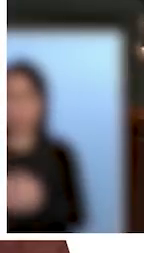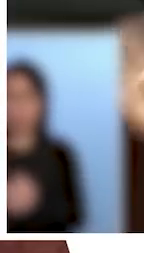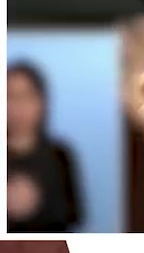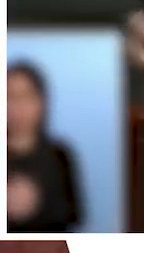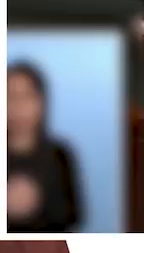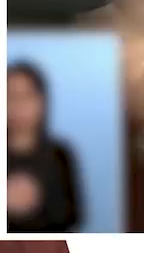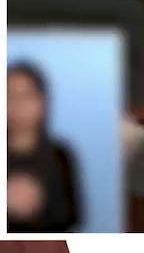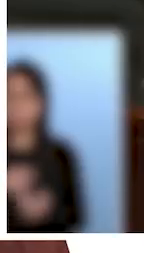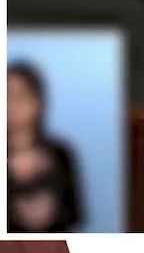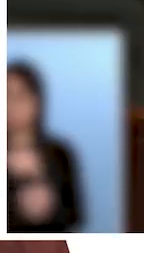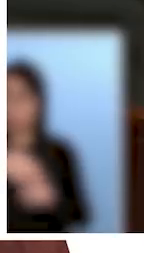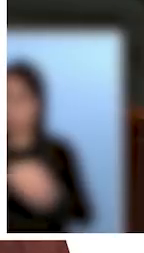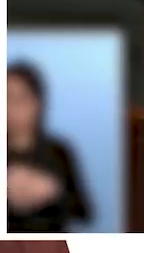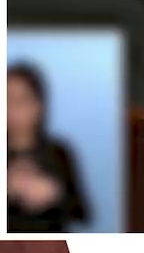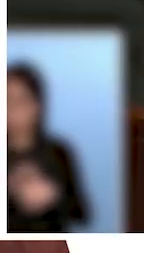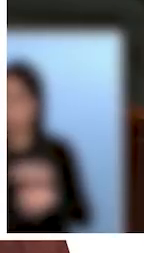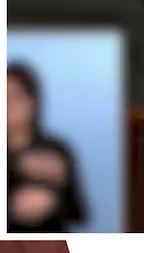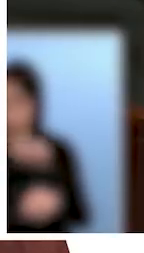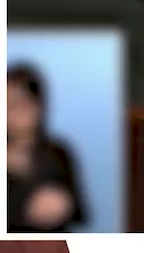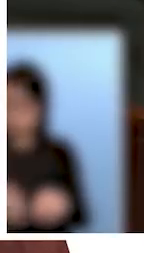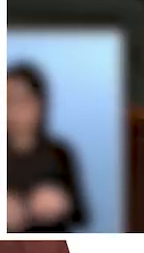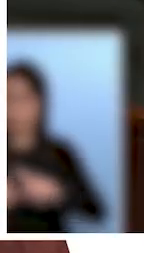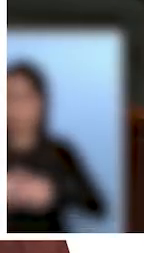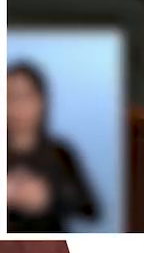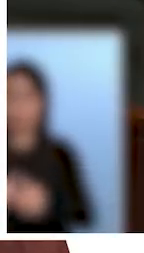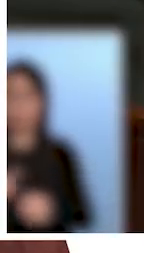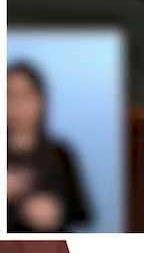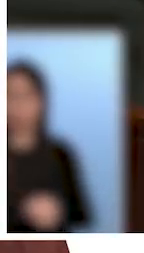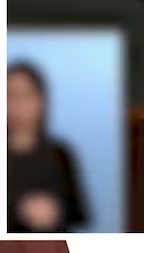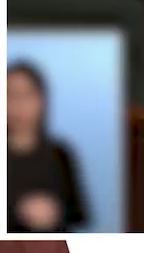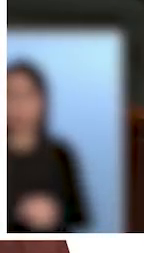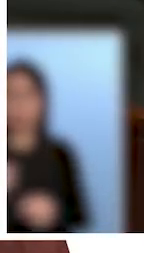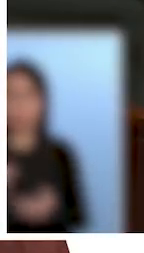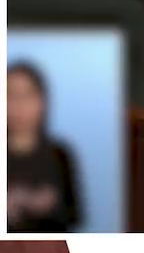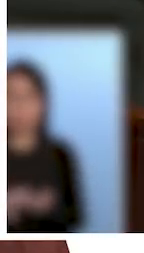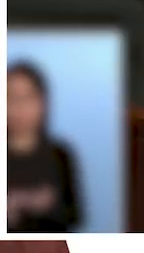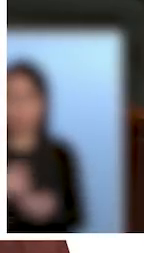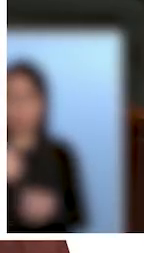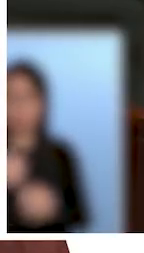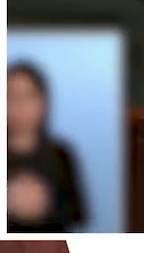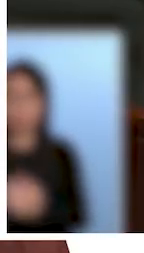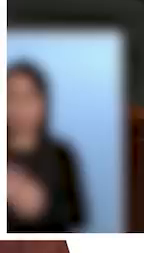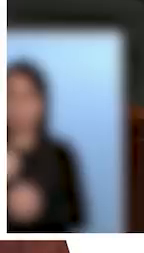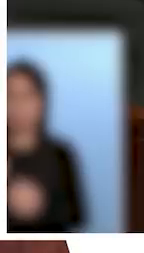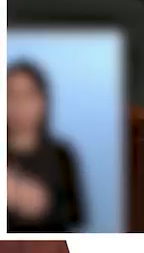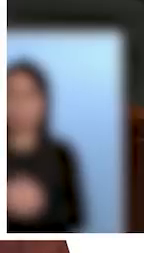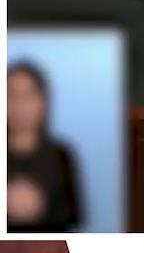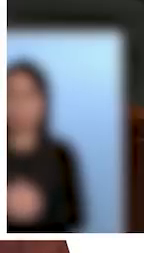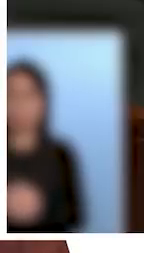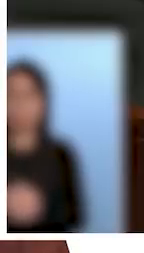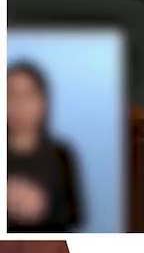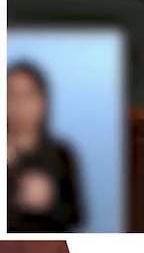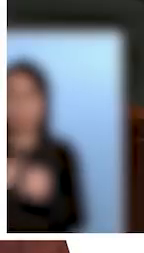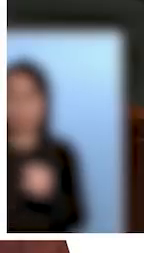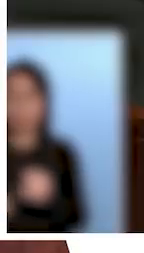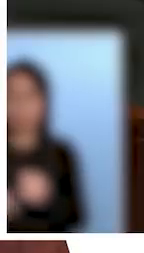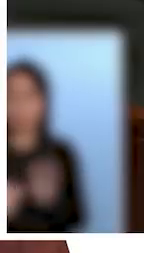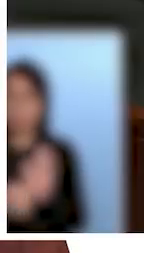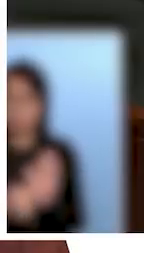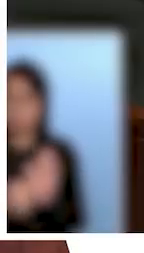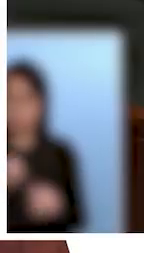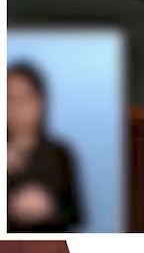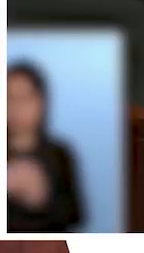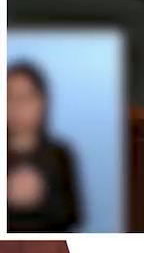採納呢啲外國嘅西方國家嘅方式去改進嘅空間嘅。主席，我最後咧就想指出